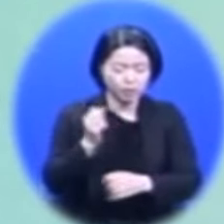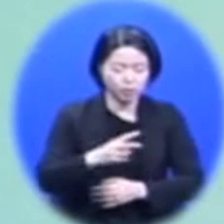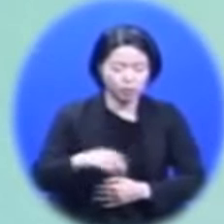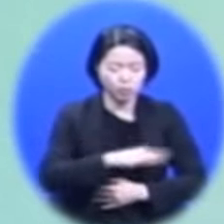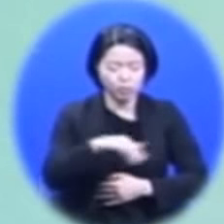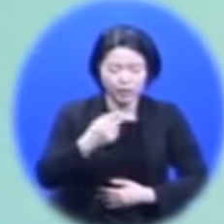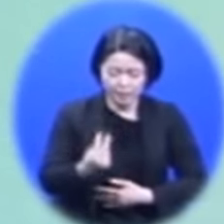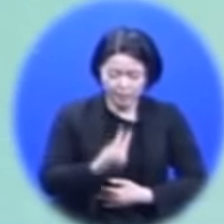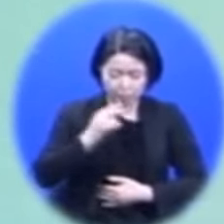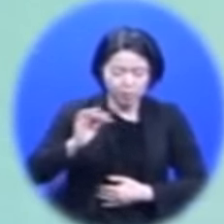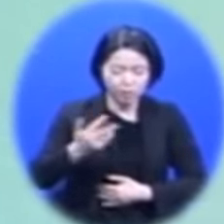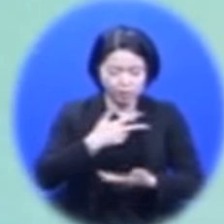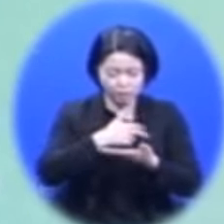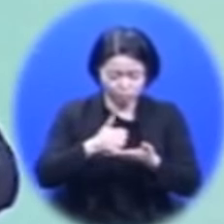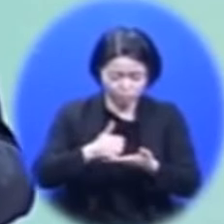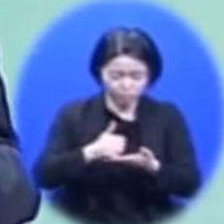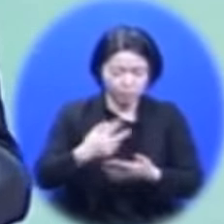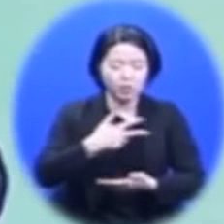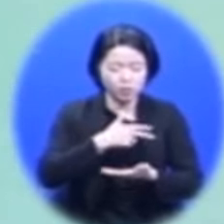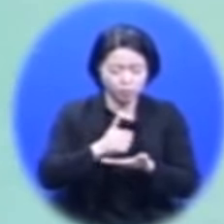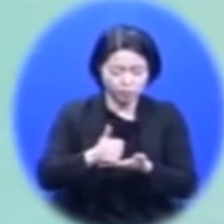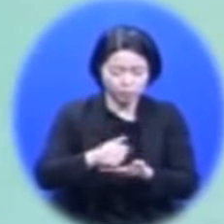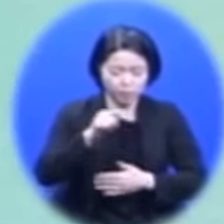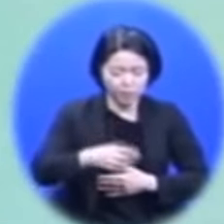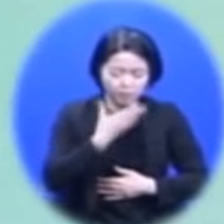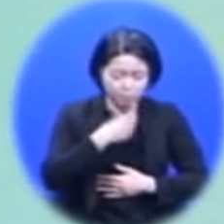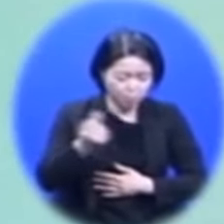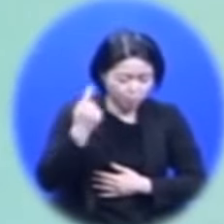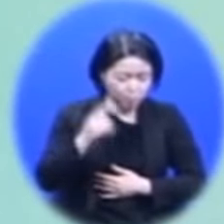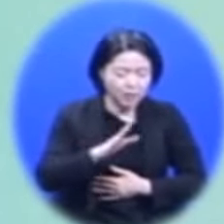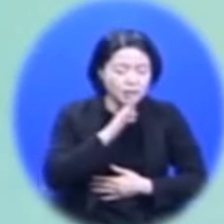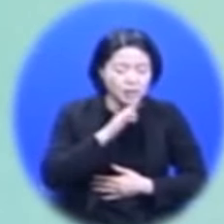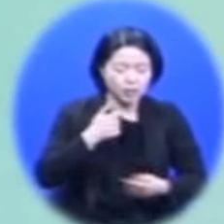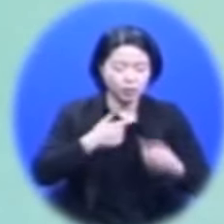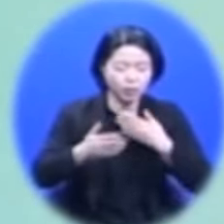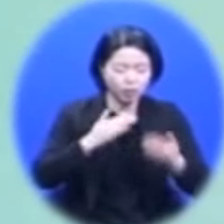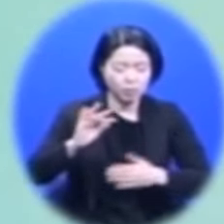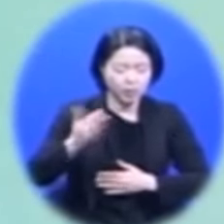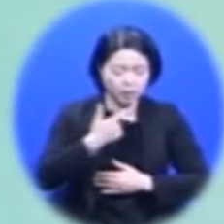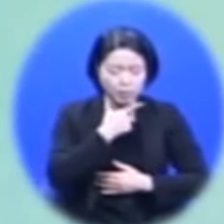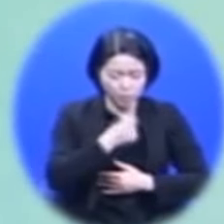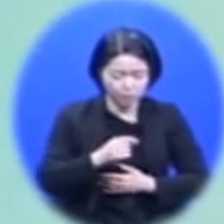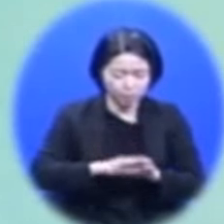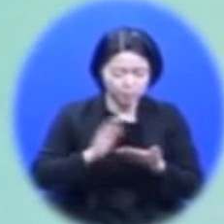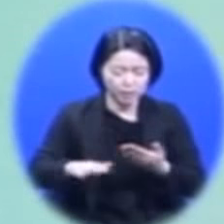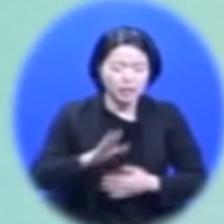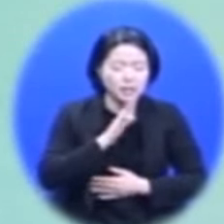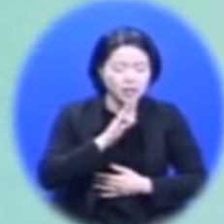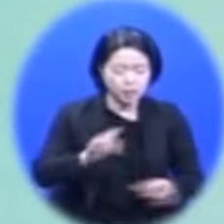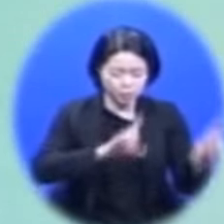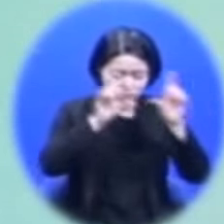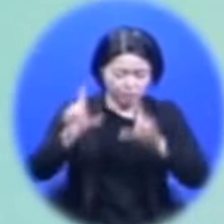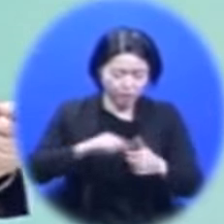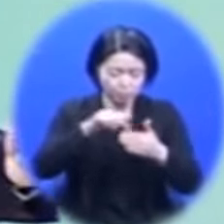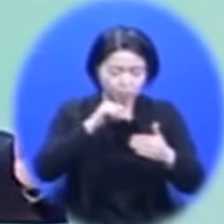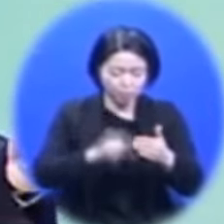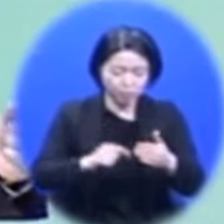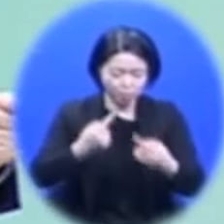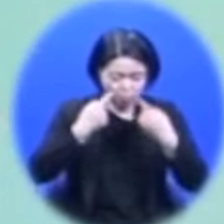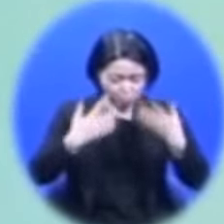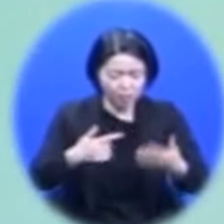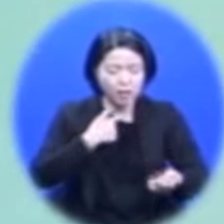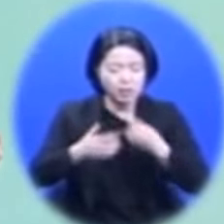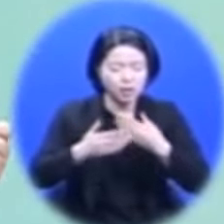생명이 되신 주님, 주님 이 복음을 실제로 경험하기 원합니다. 실제로 삶에서 분명하게